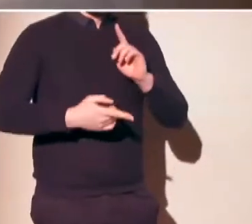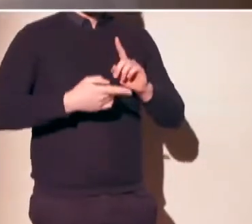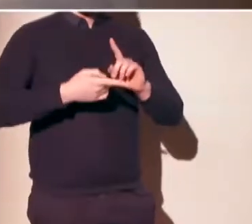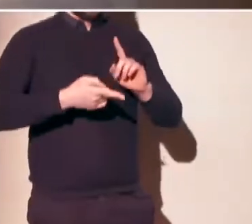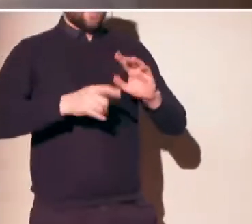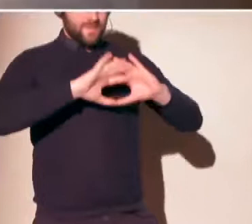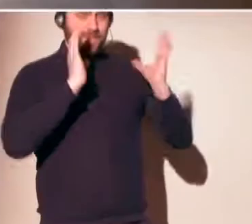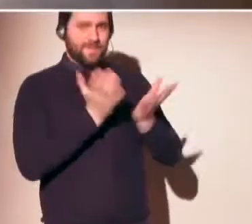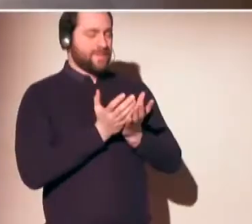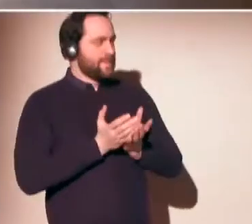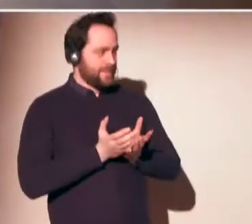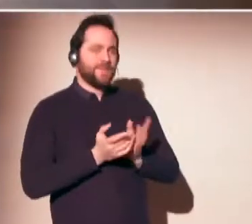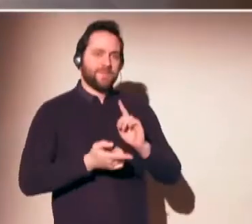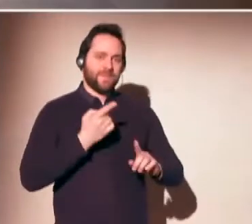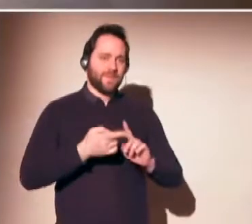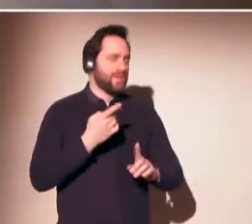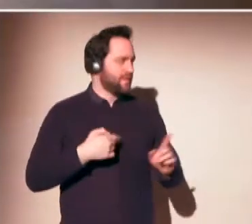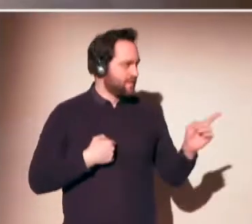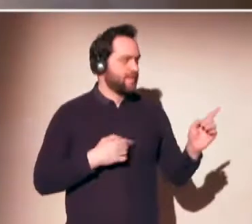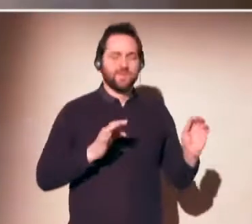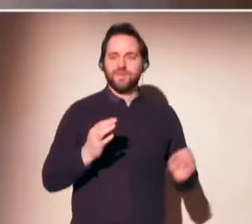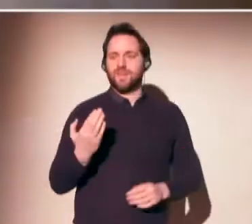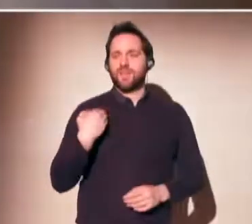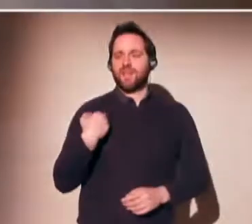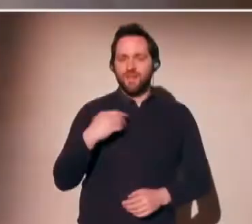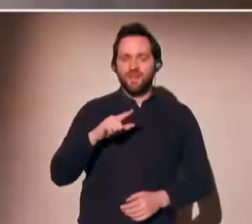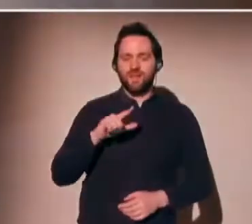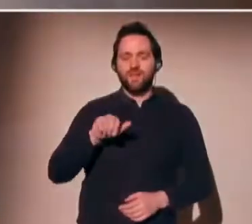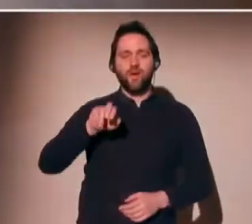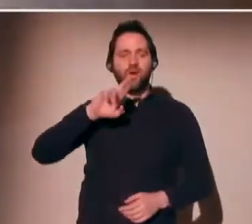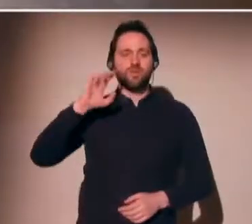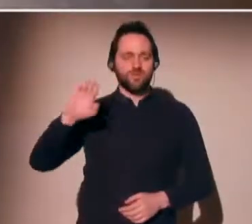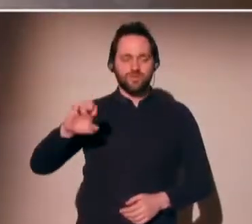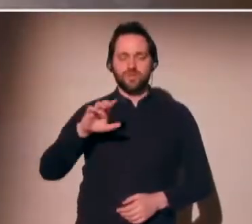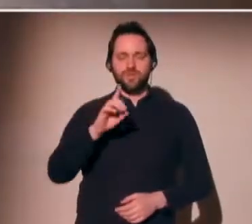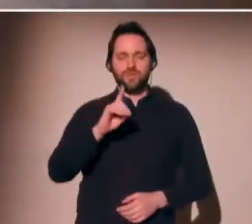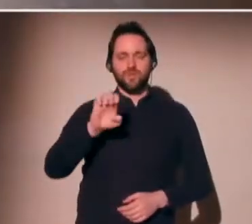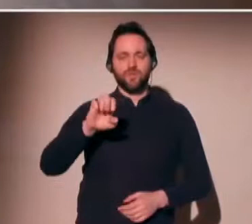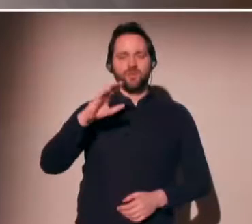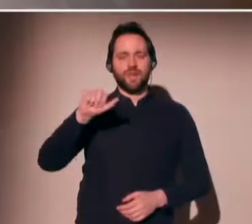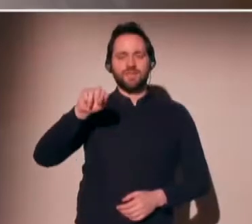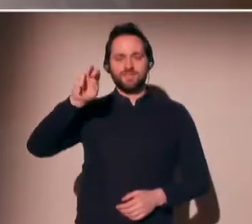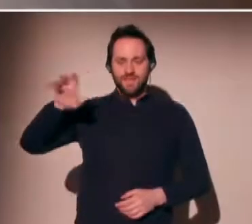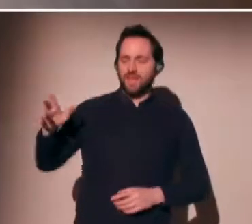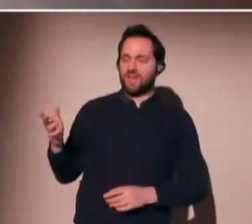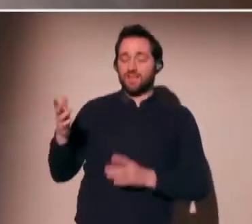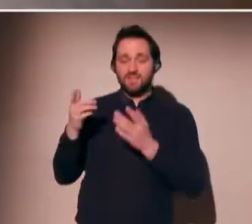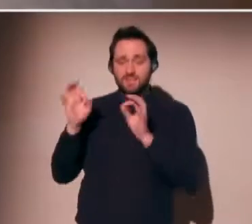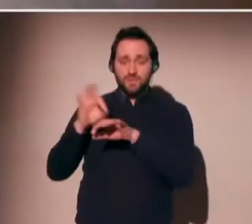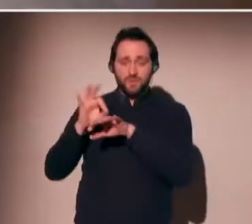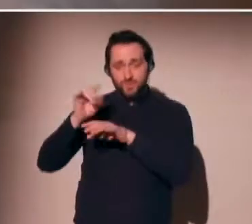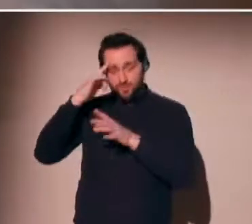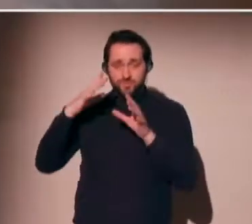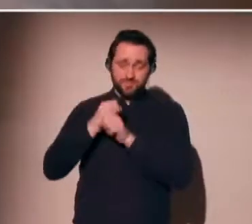l'heure, Justine Cassel, Laurence de Villers avaient 10 minutes pour nous parler de l'intelligence humaine. Donc là, je vais vous donner 3 minutes pour expliquer ce que c'est que